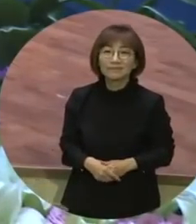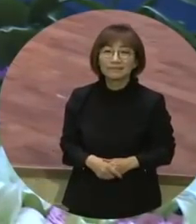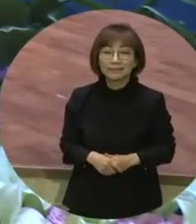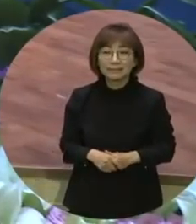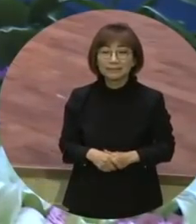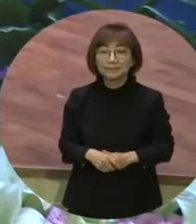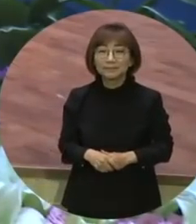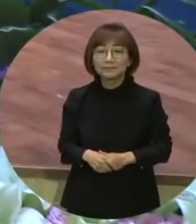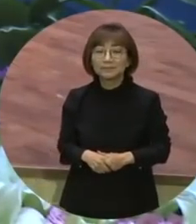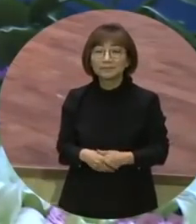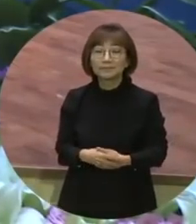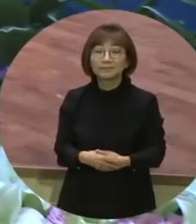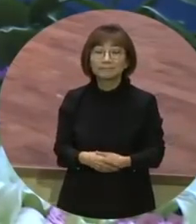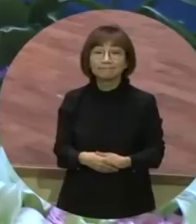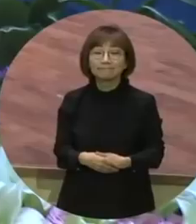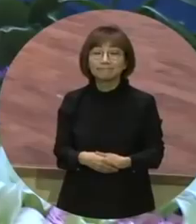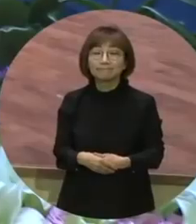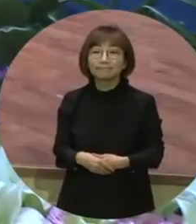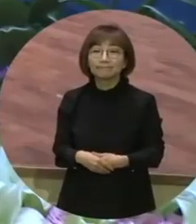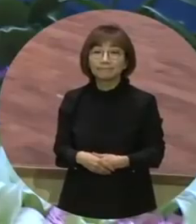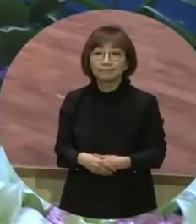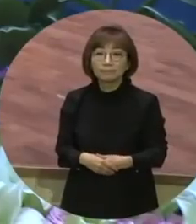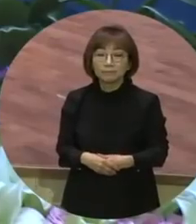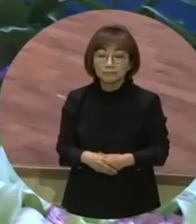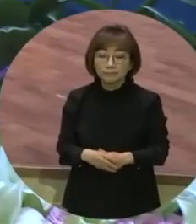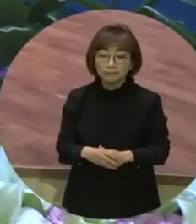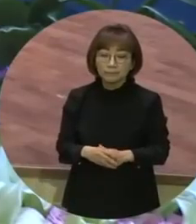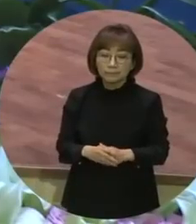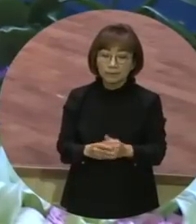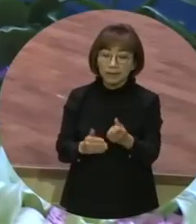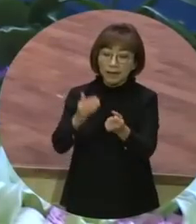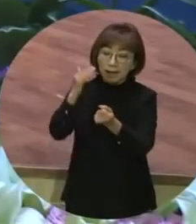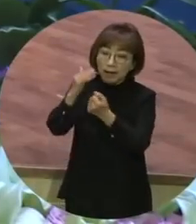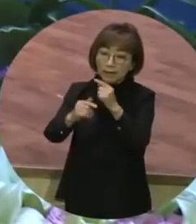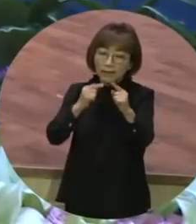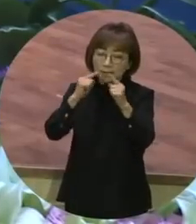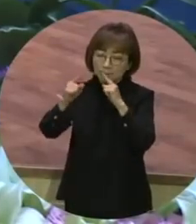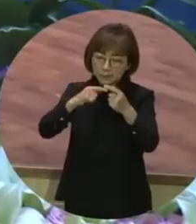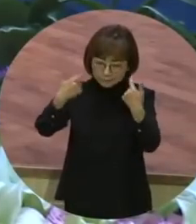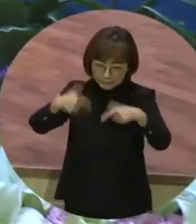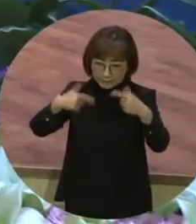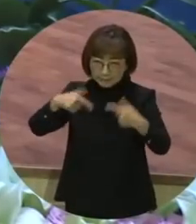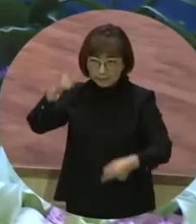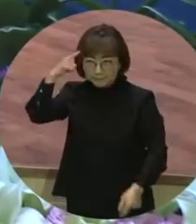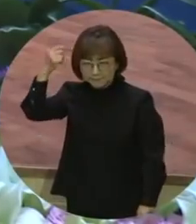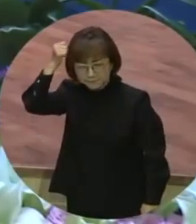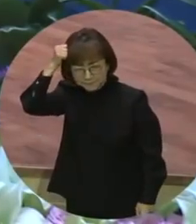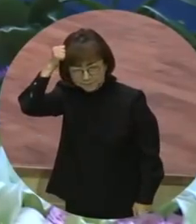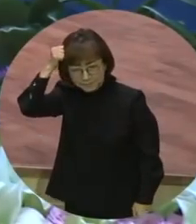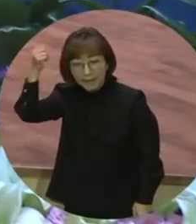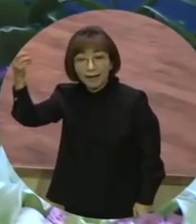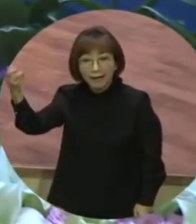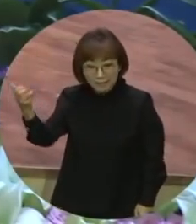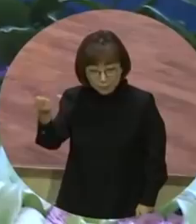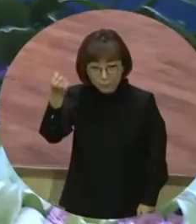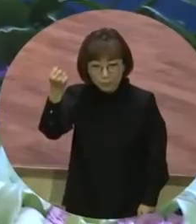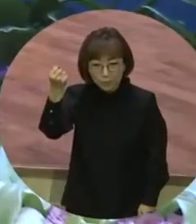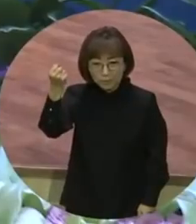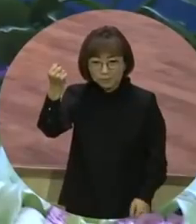갱신해야 돼요. 그래서 정시로 무시로 하나님 말씀을 생각하면서 일심 전심